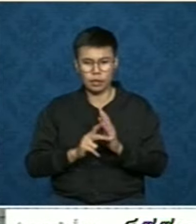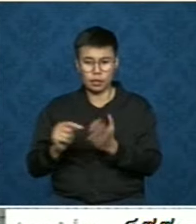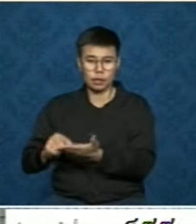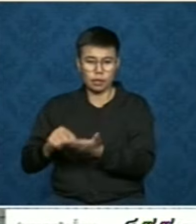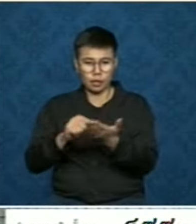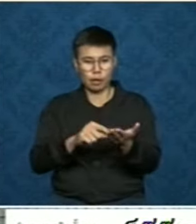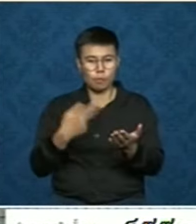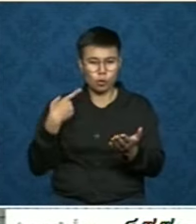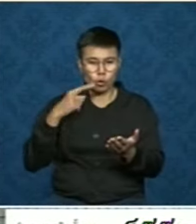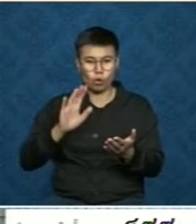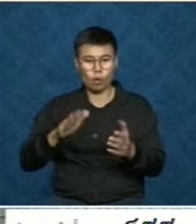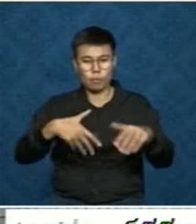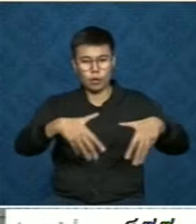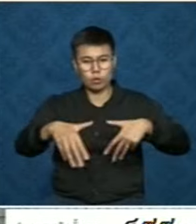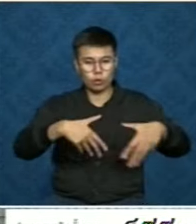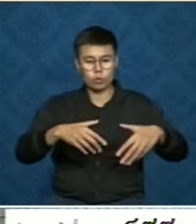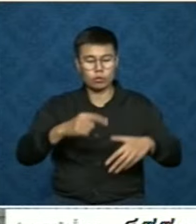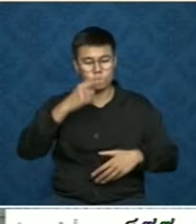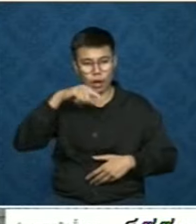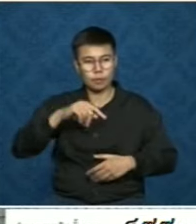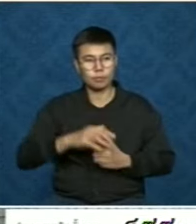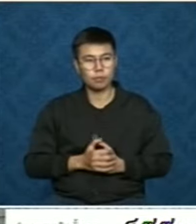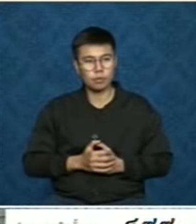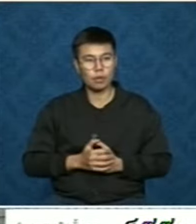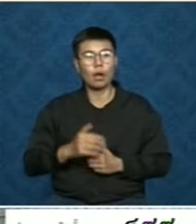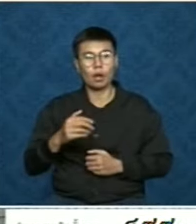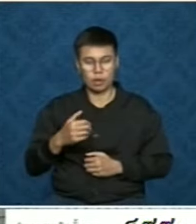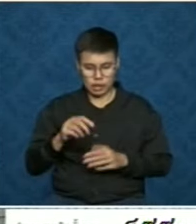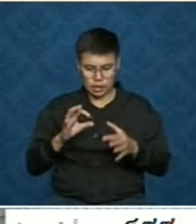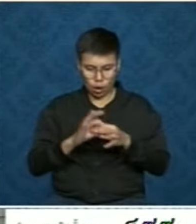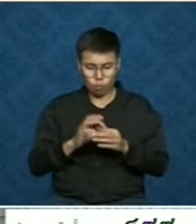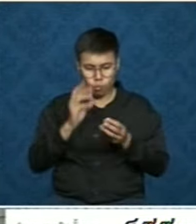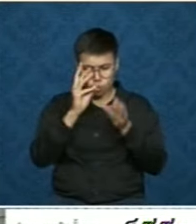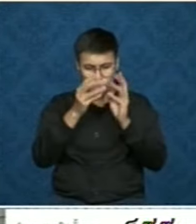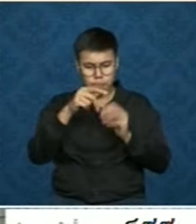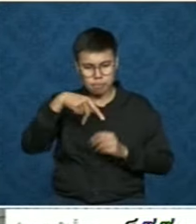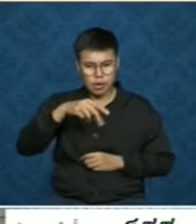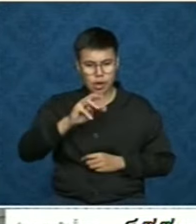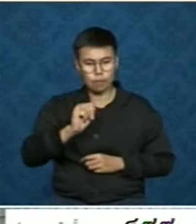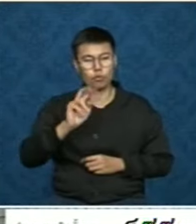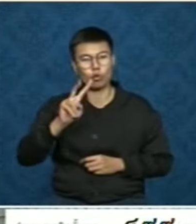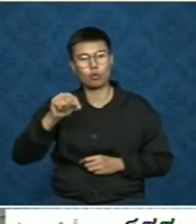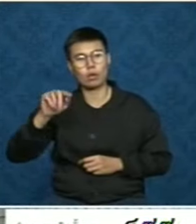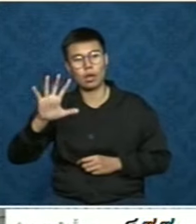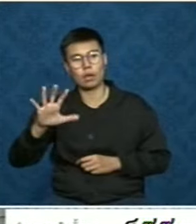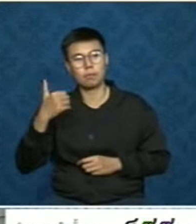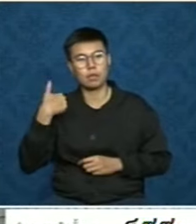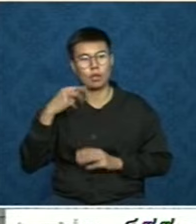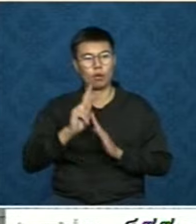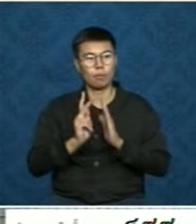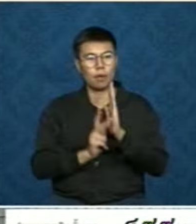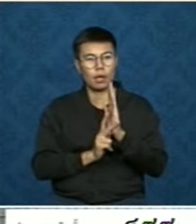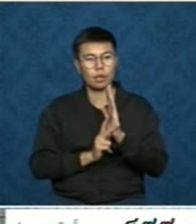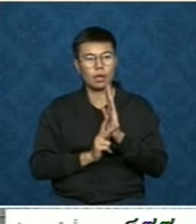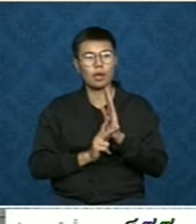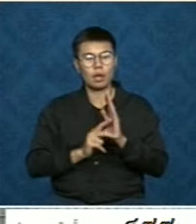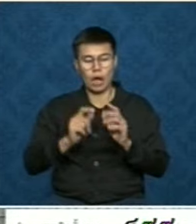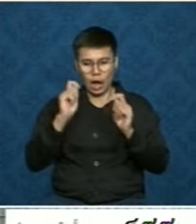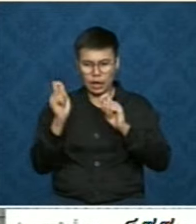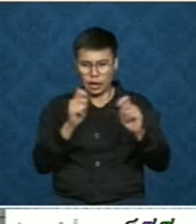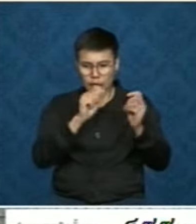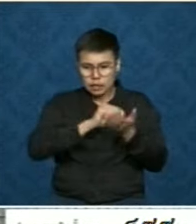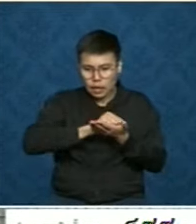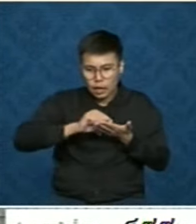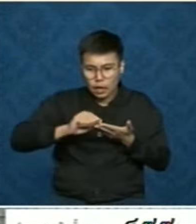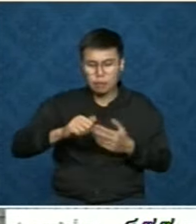เป็นประโยชน์กับบ้านกับเมืองโดยเฉพาะ PM 2.5เนี่ยนะครับหรือไอ้กฎหมายเรื่องอากาศสะอาด